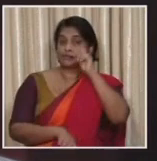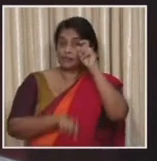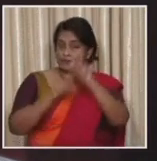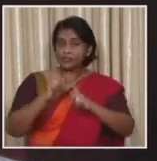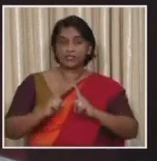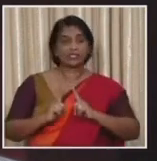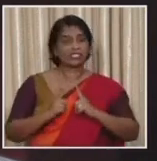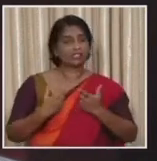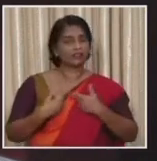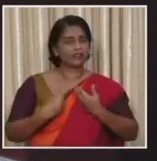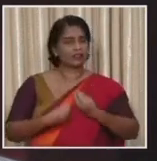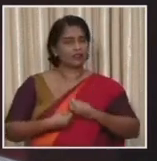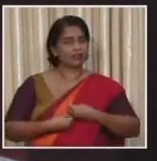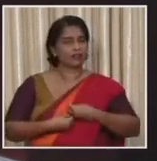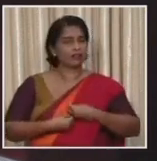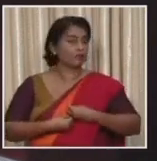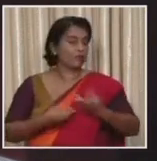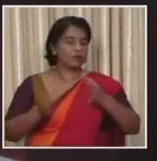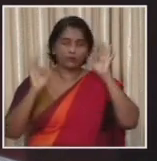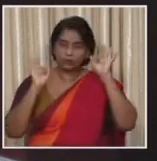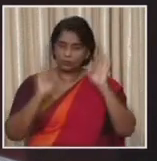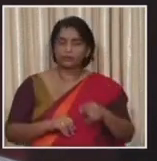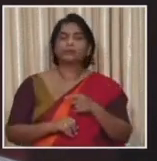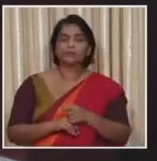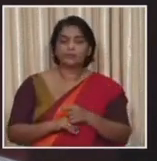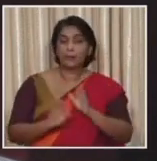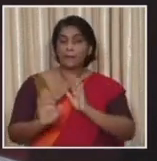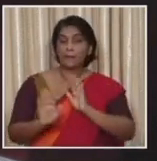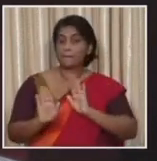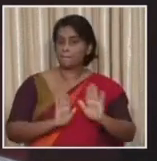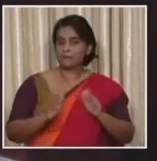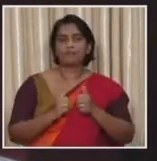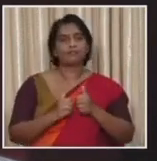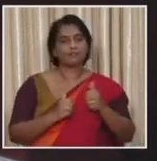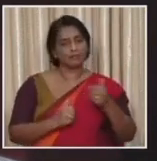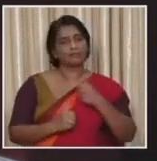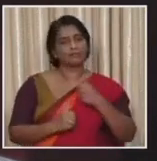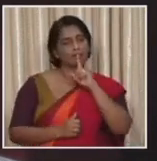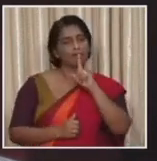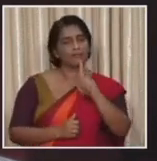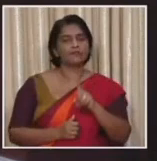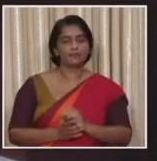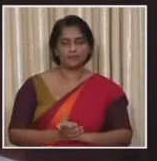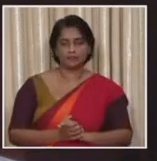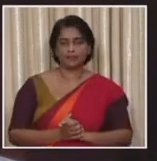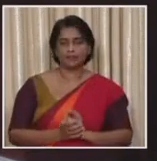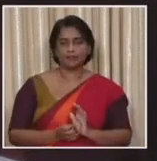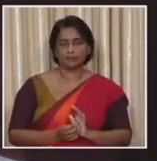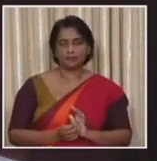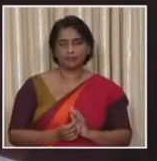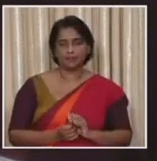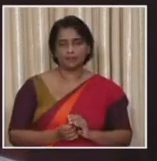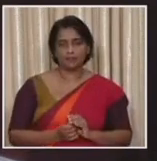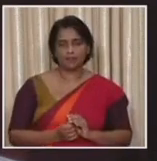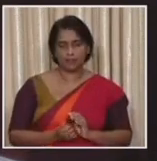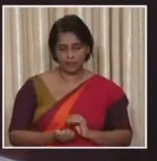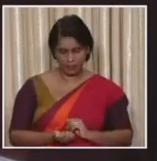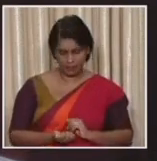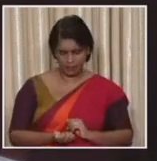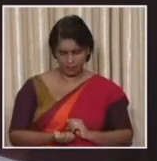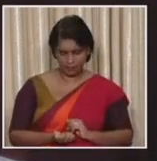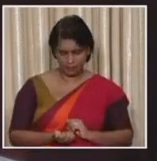ජන ජීවිත විනාශ නොවන ආකාරයට මේක කළමනාකරණය කරන්නයි කියලා මම ඉල්ලීමක් කරන ඔබතුමාගෙන්.